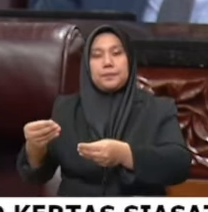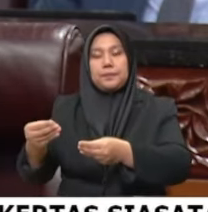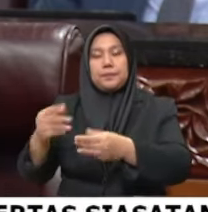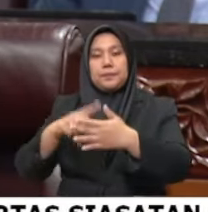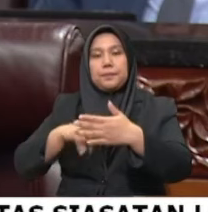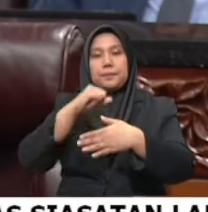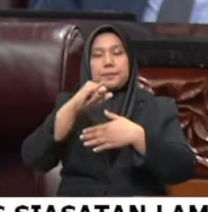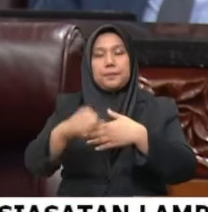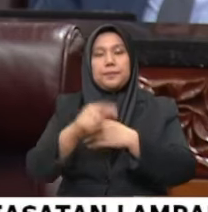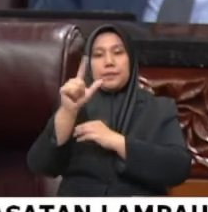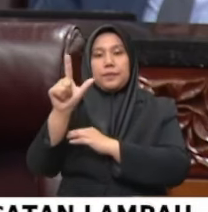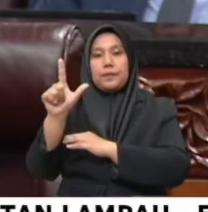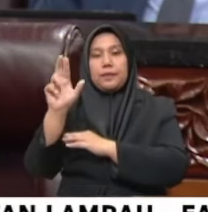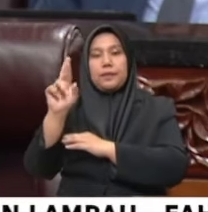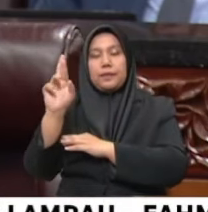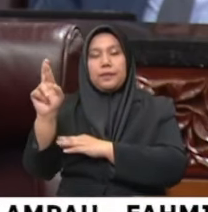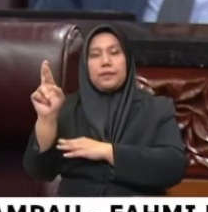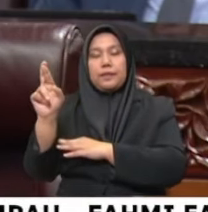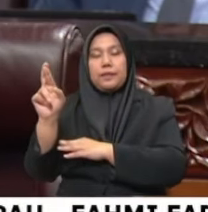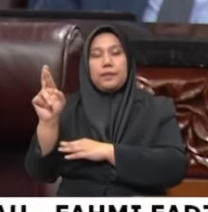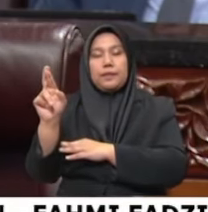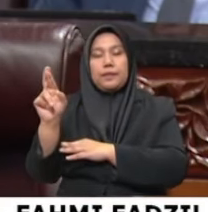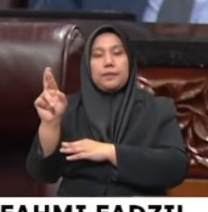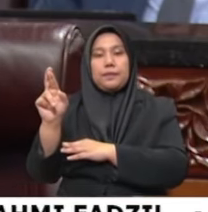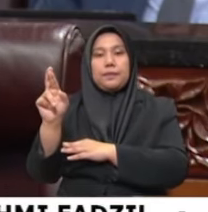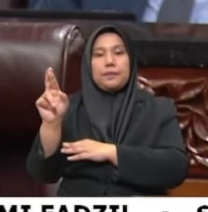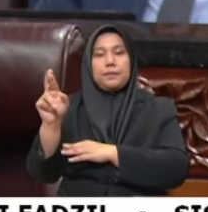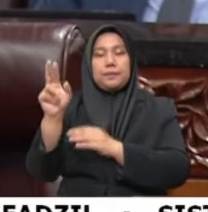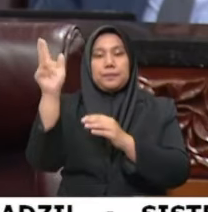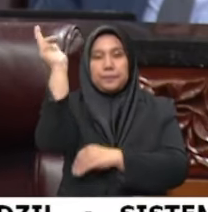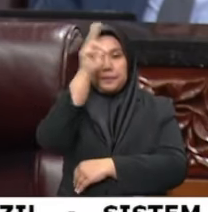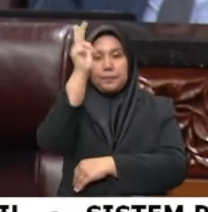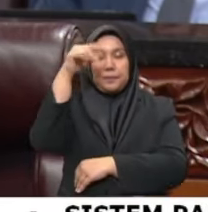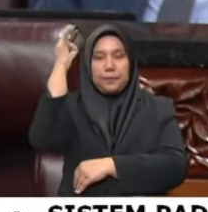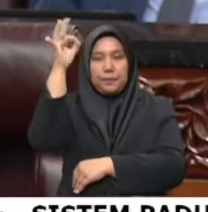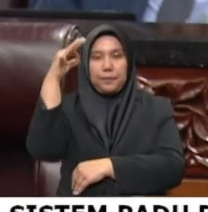LRR kepada Kerajaan Persetuan untuk dilaksanakan.